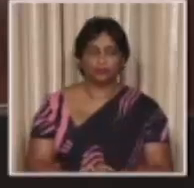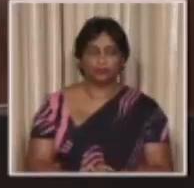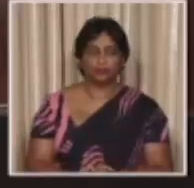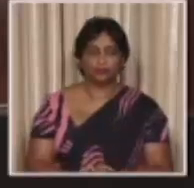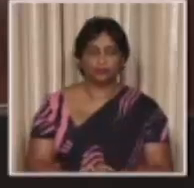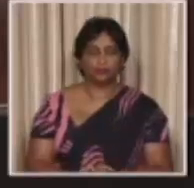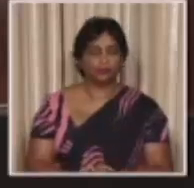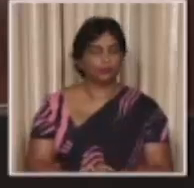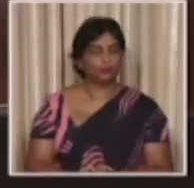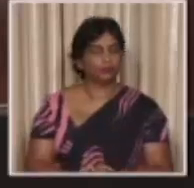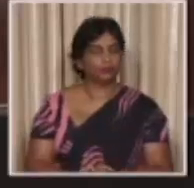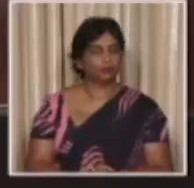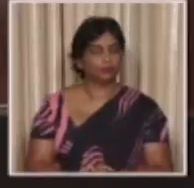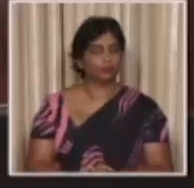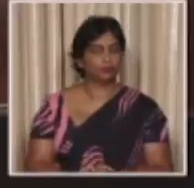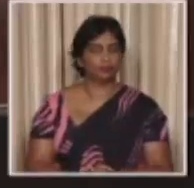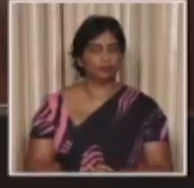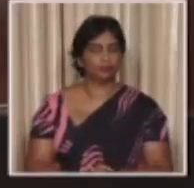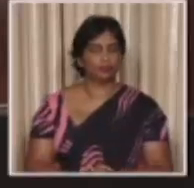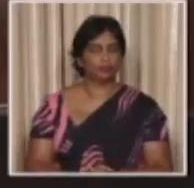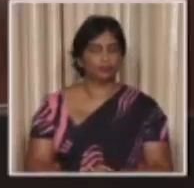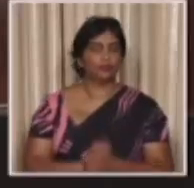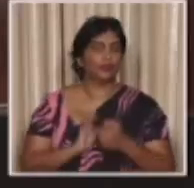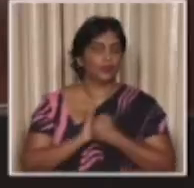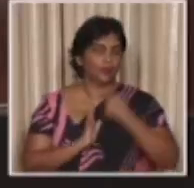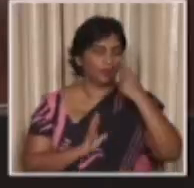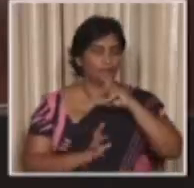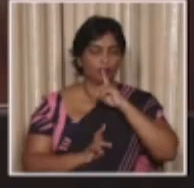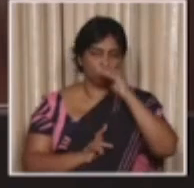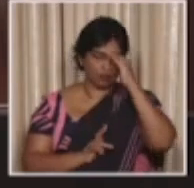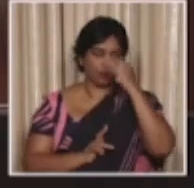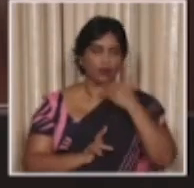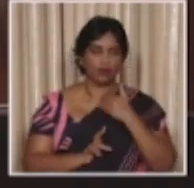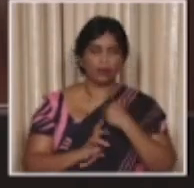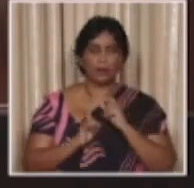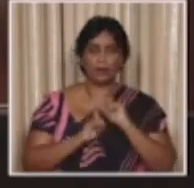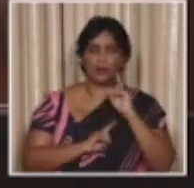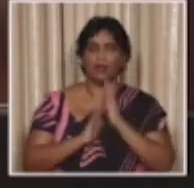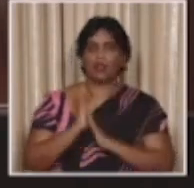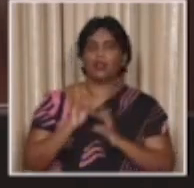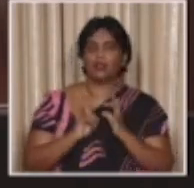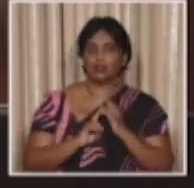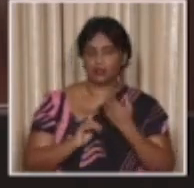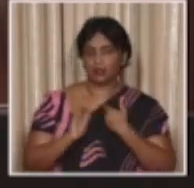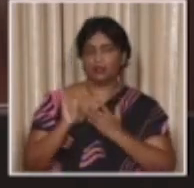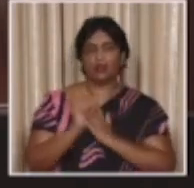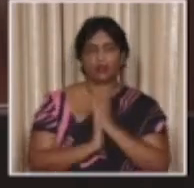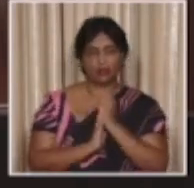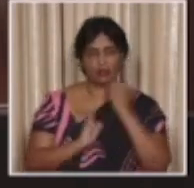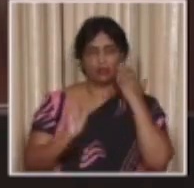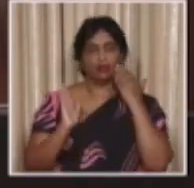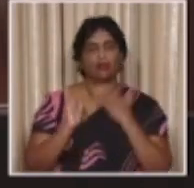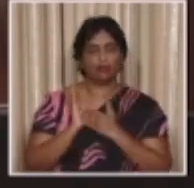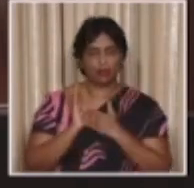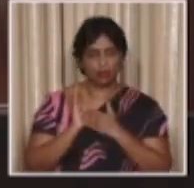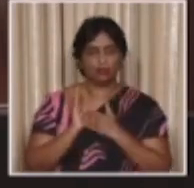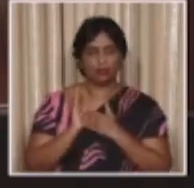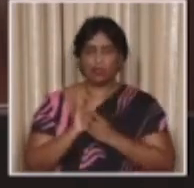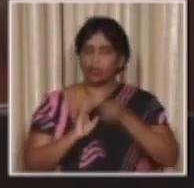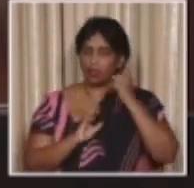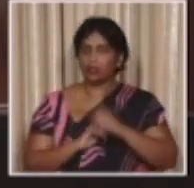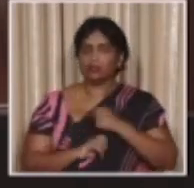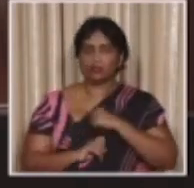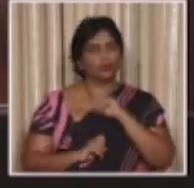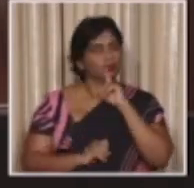කරුවීර් සිංහ මහත්මයා ගරු නියෝජ්‍ය කතානායකතුමනි මට පාර්ලිමේන්තු මන්ත්‍රීවරයෙක් විදිහට මගේ වරප්‍රසාද සම්බන්ධයෙන් ඔබතුමාගේ අවසරය ඇතුව